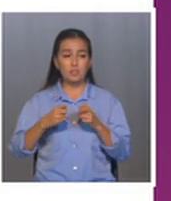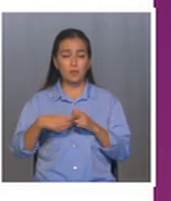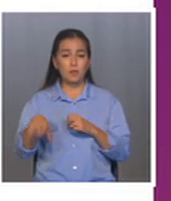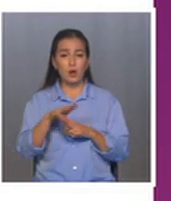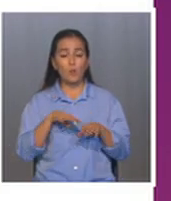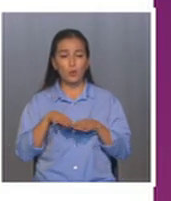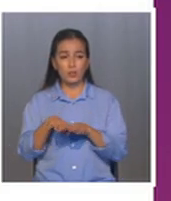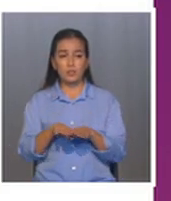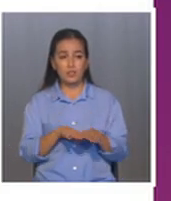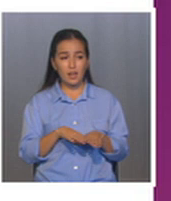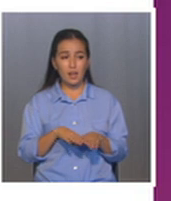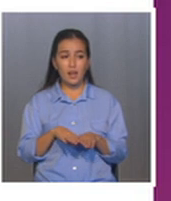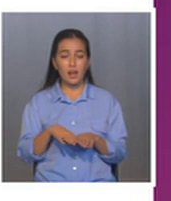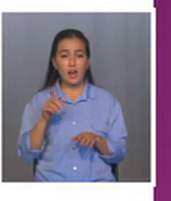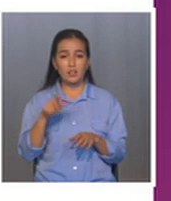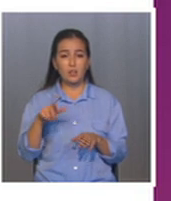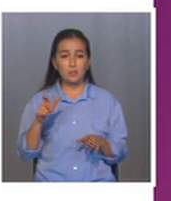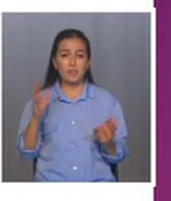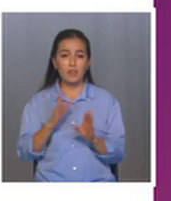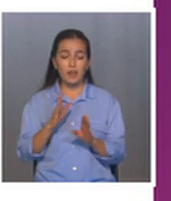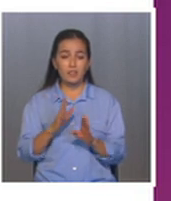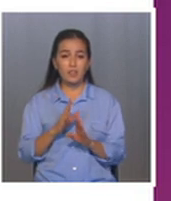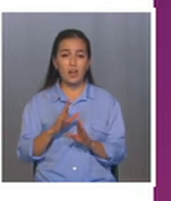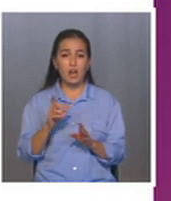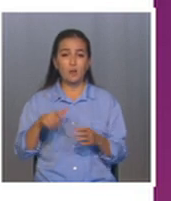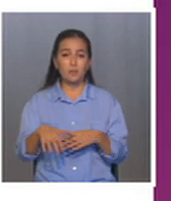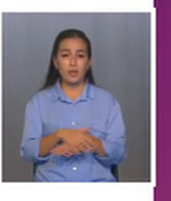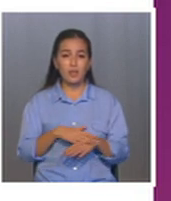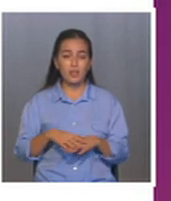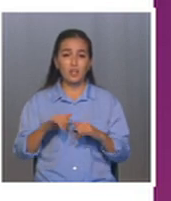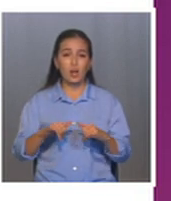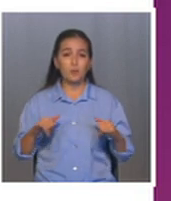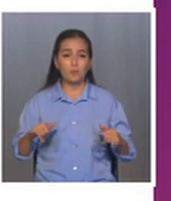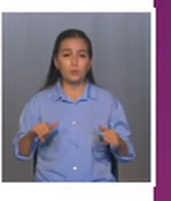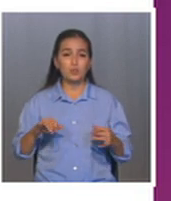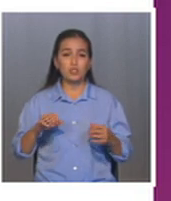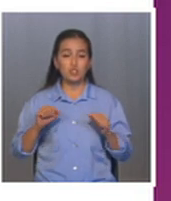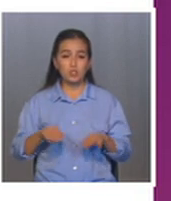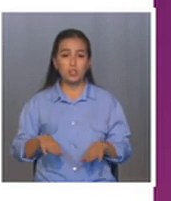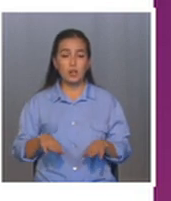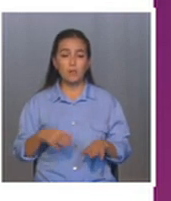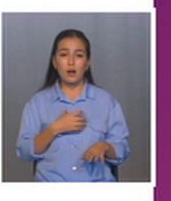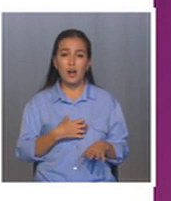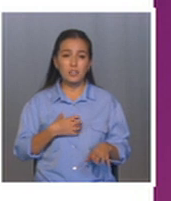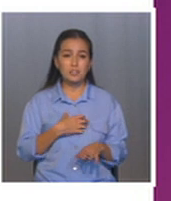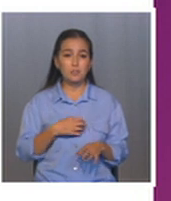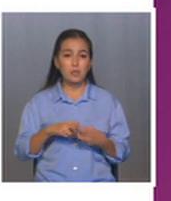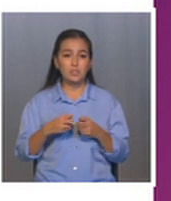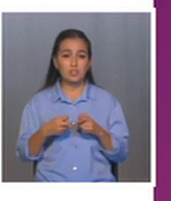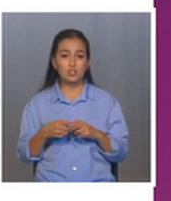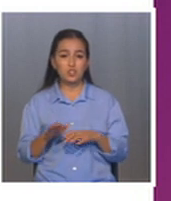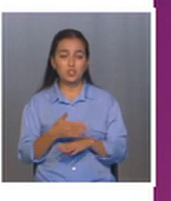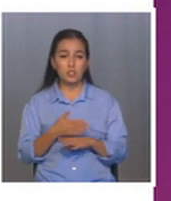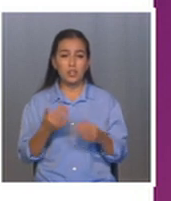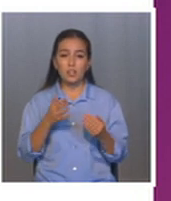ортақ, адамзат тағдыры және әлеуметтік дамуын шешетін аса маңызды мәселелер жиынтығы. Қазіргі өркениетке